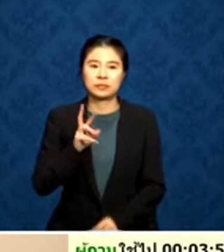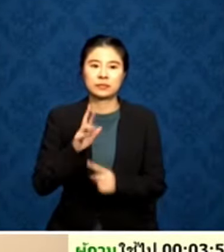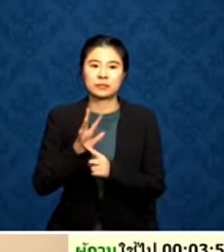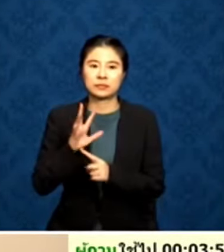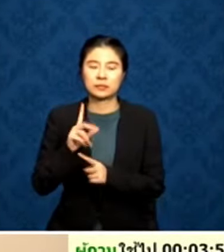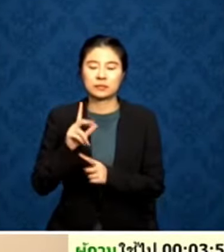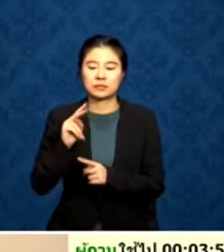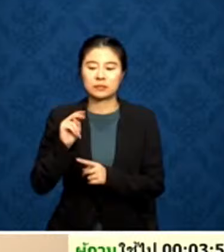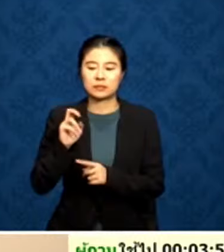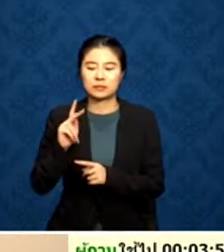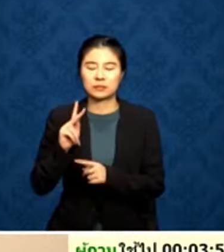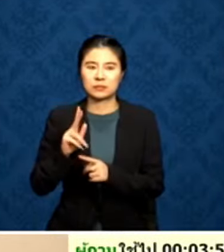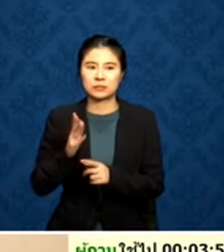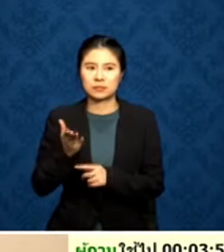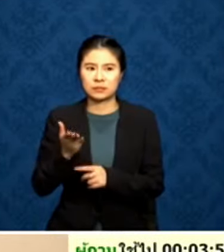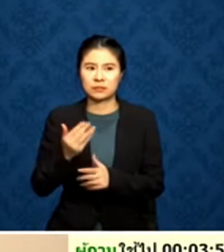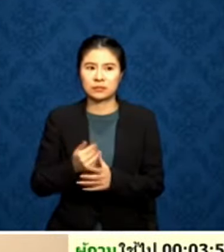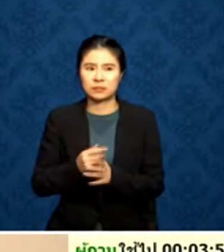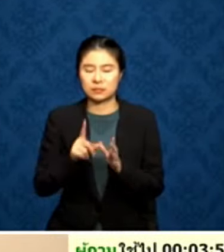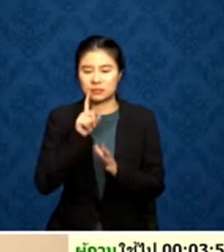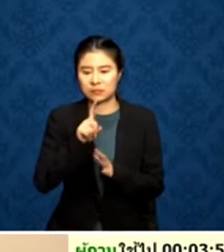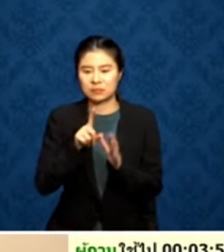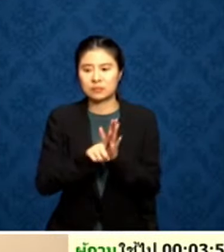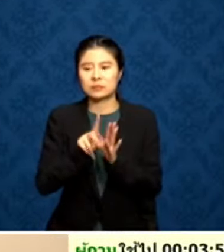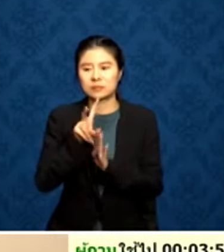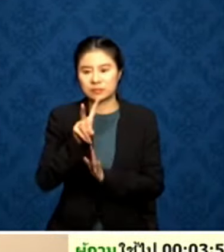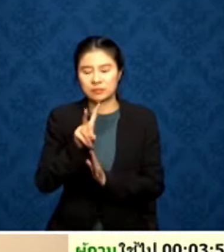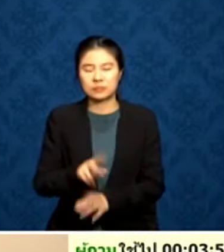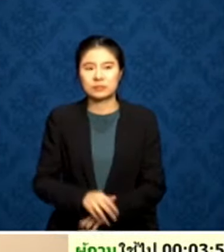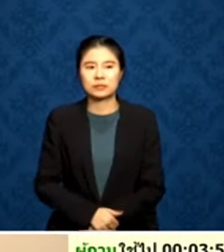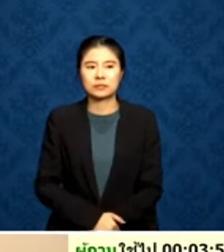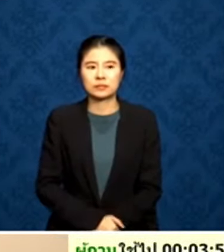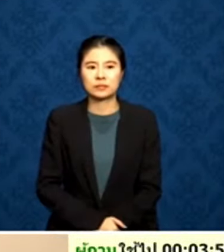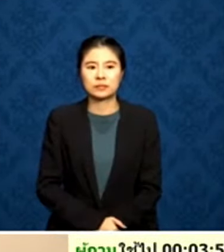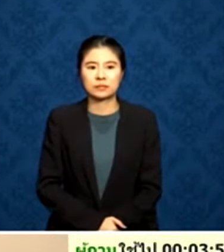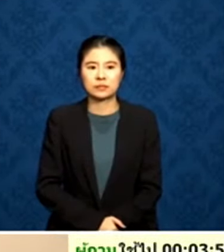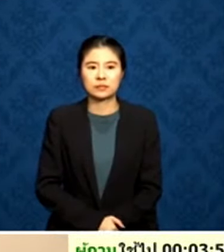ำถามที่ครั้งปิดถามครั้งที่2ครับเชิญครับ